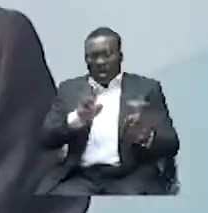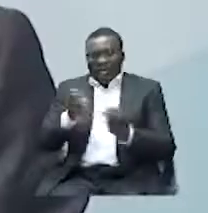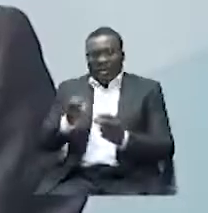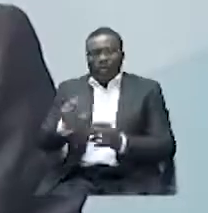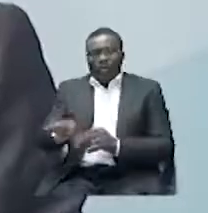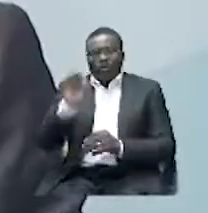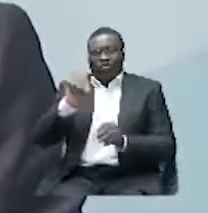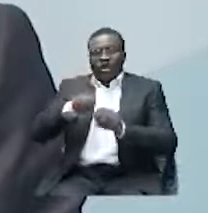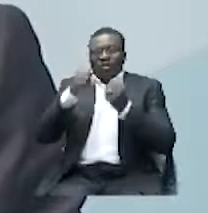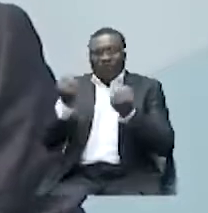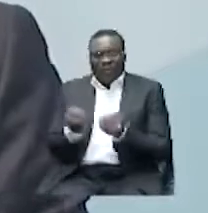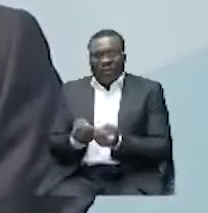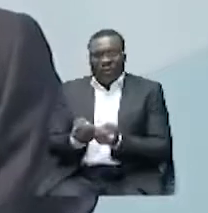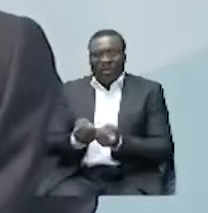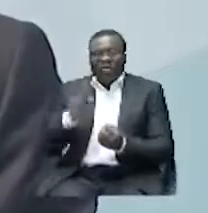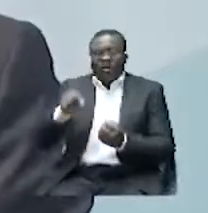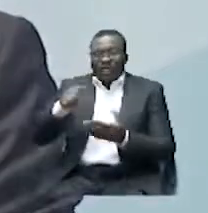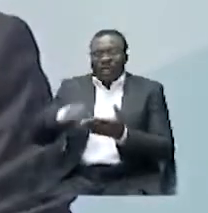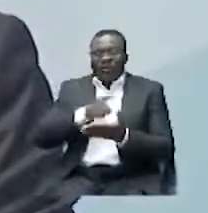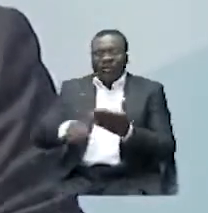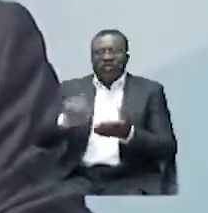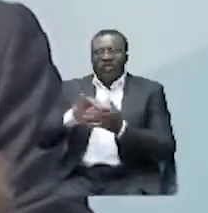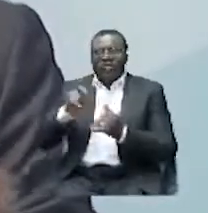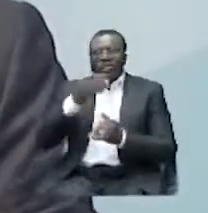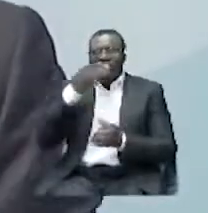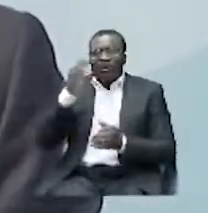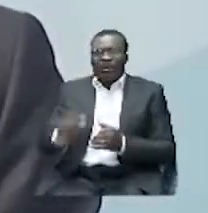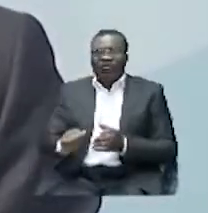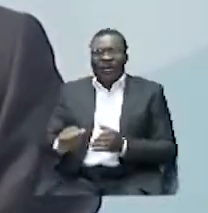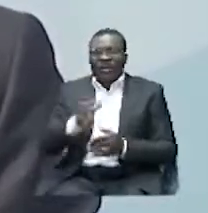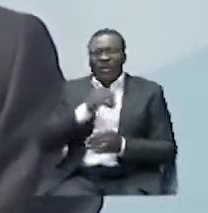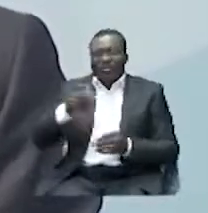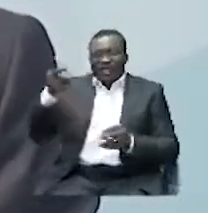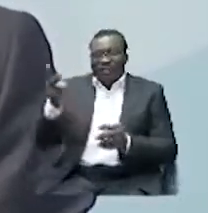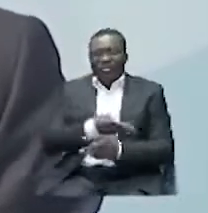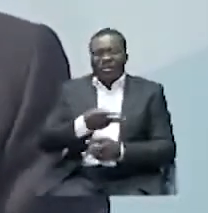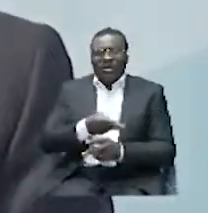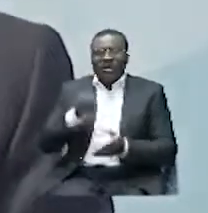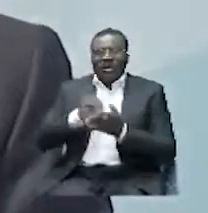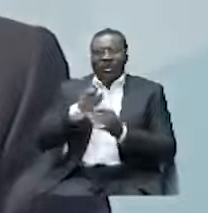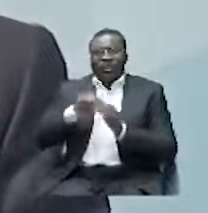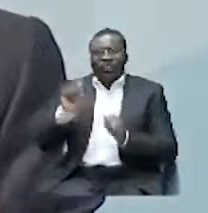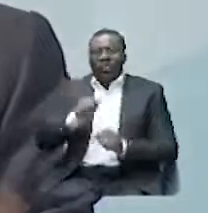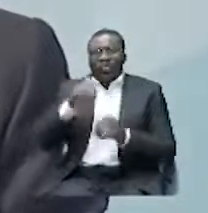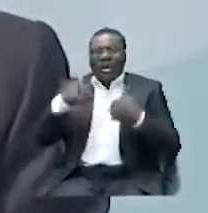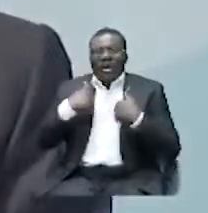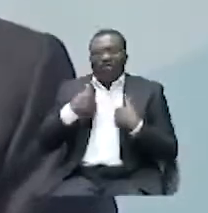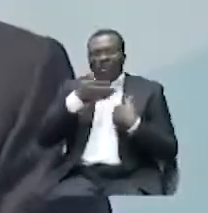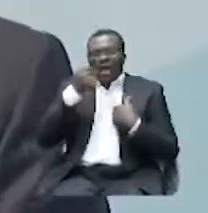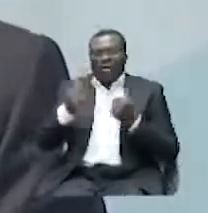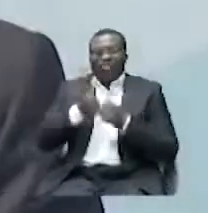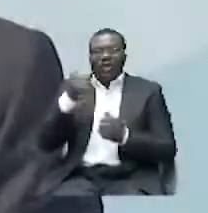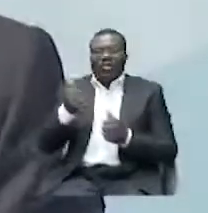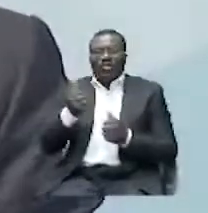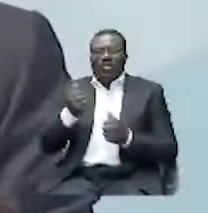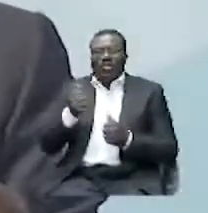société, il faut éliminer ce qui est mauvais et ce qui est pire. On ne peut pas avoir le meilleur. Mais à défaut d'avoir